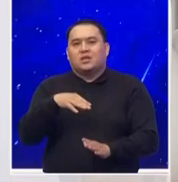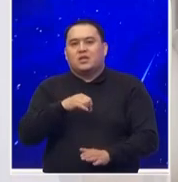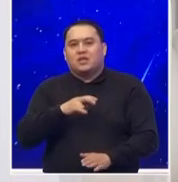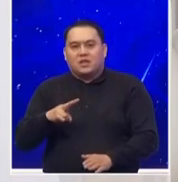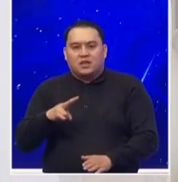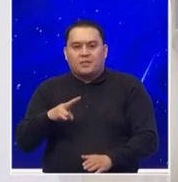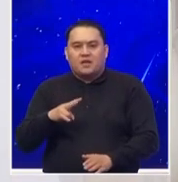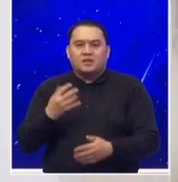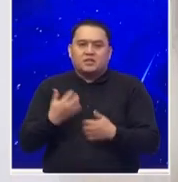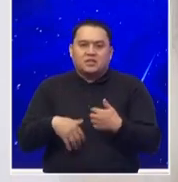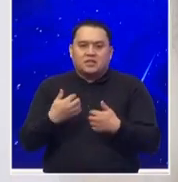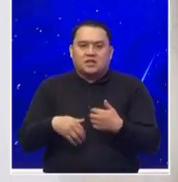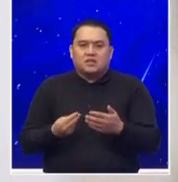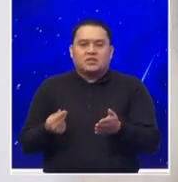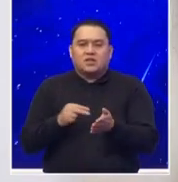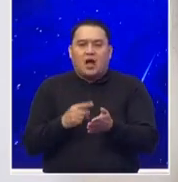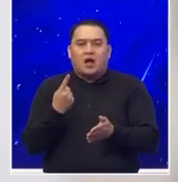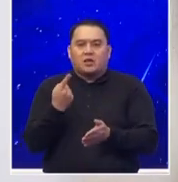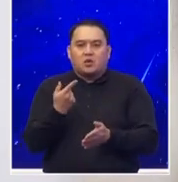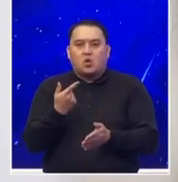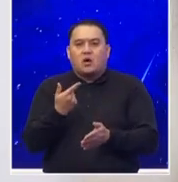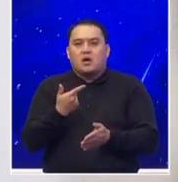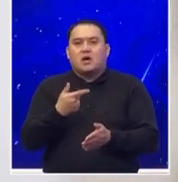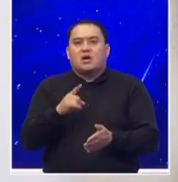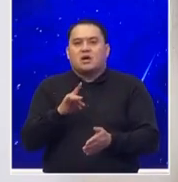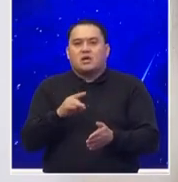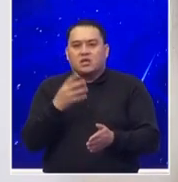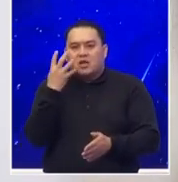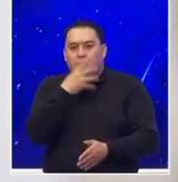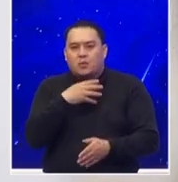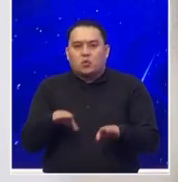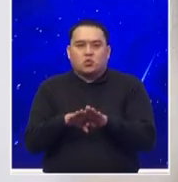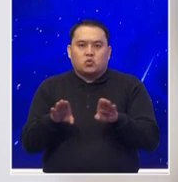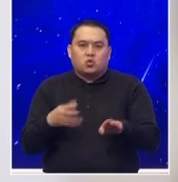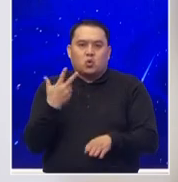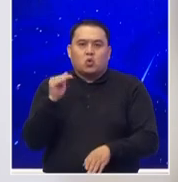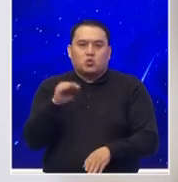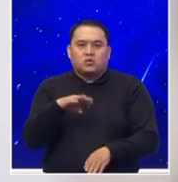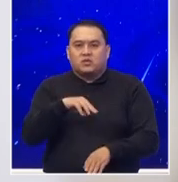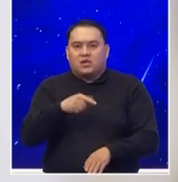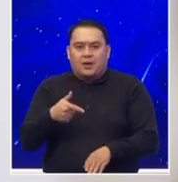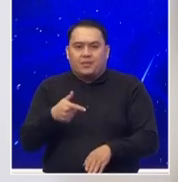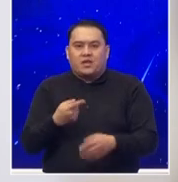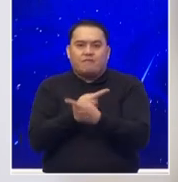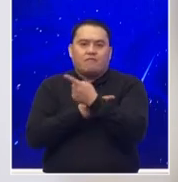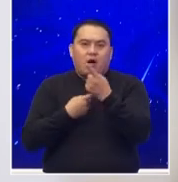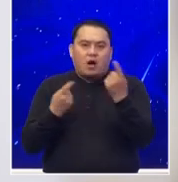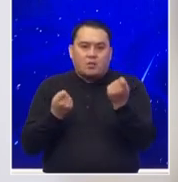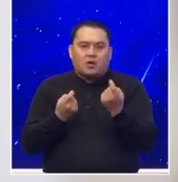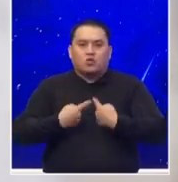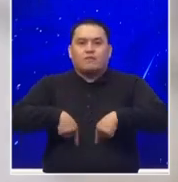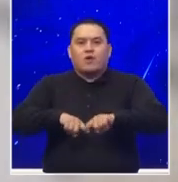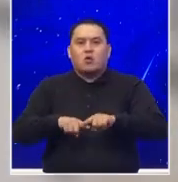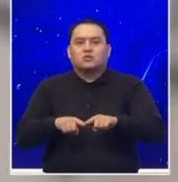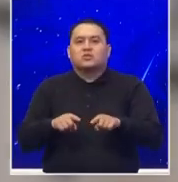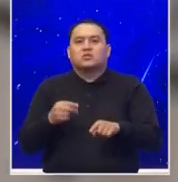43 тиына. А средняя стоимость 1 гигакалории теплоэнергии равна 3000 тенге. По информации ведомства,